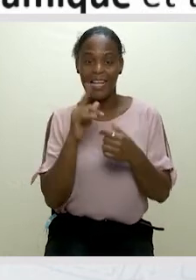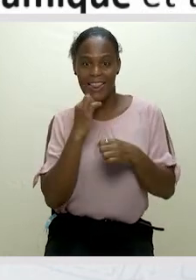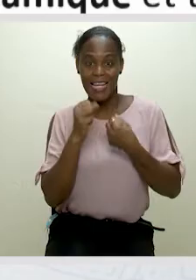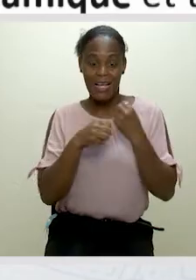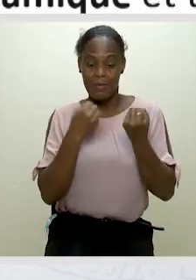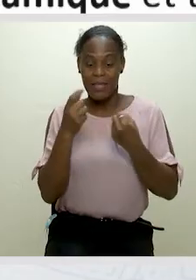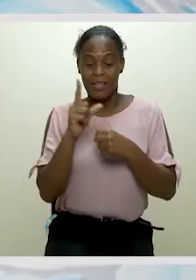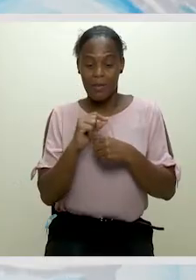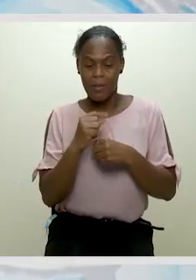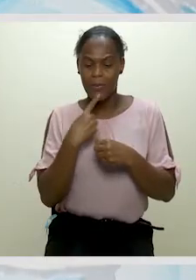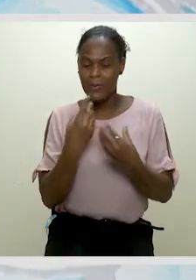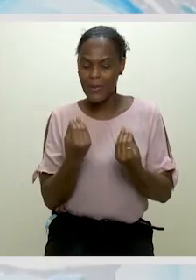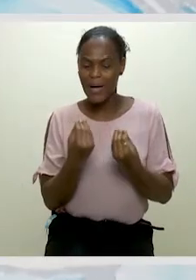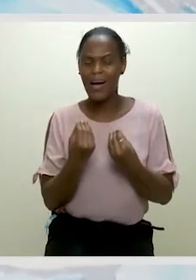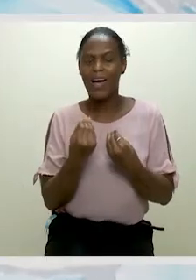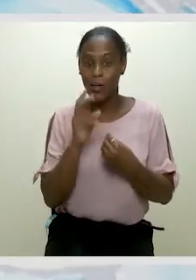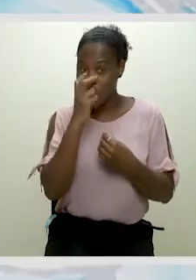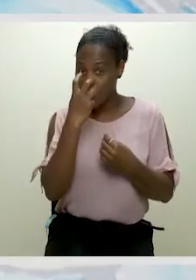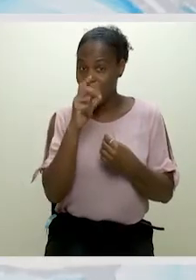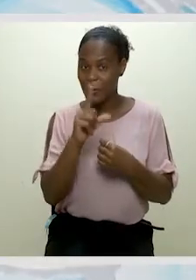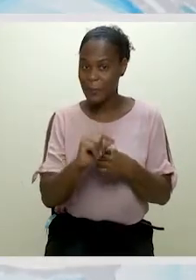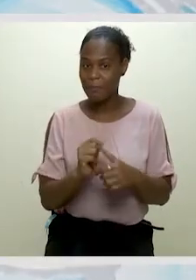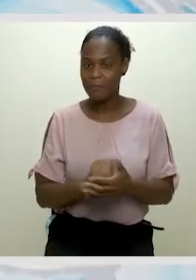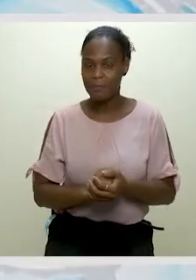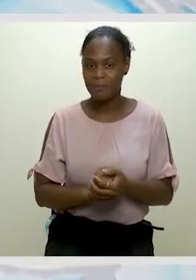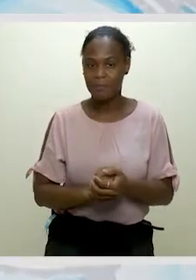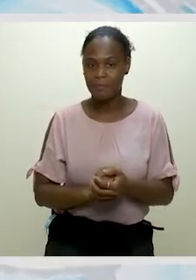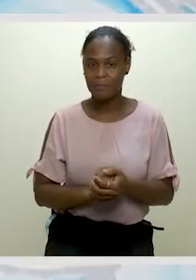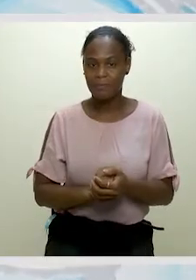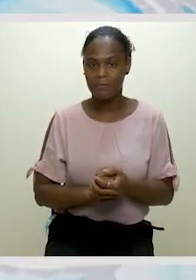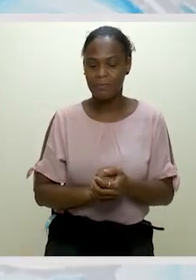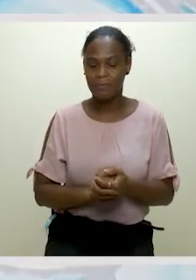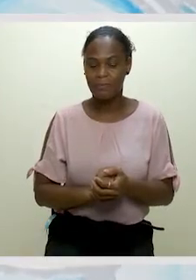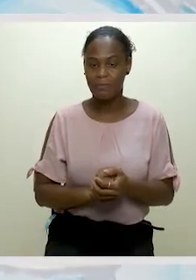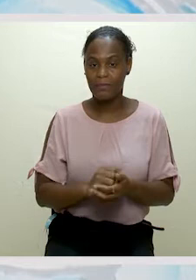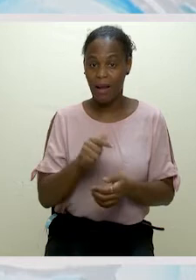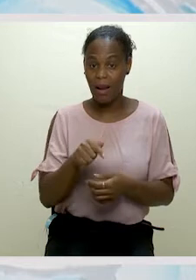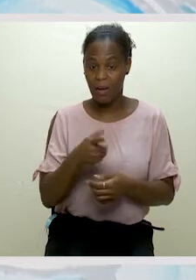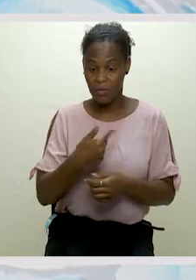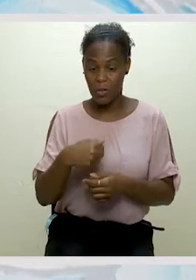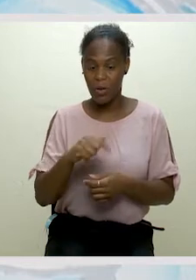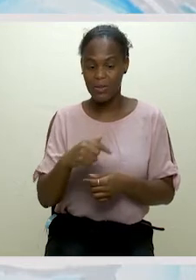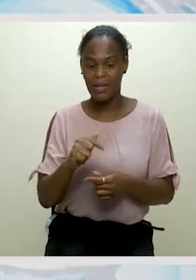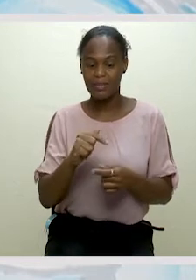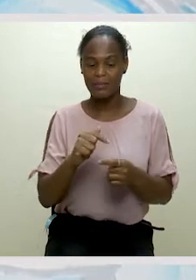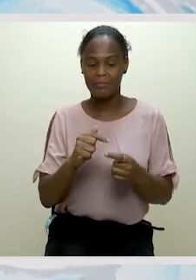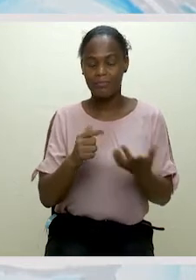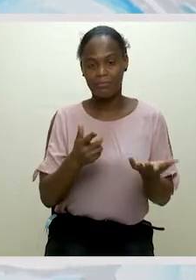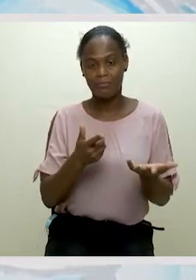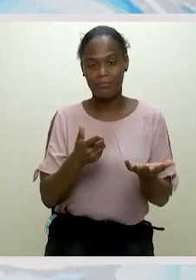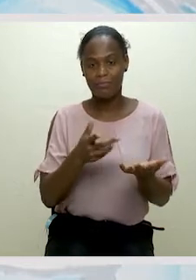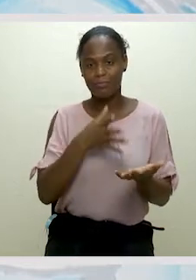curieuse. Très bien. Ici, nous avons une petite présentation d'Alice. Maintenant, vous la connaissez bien, n'est-ce